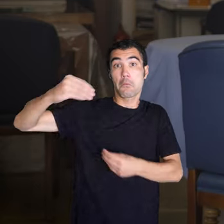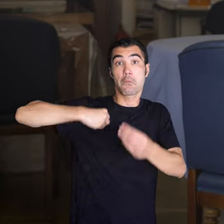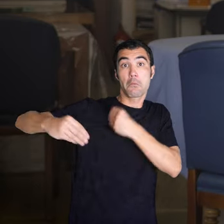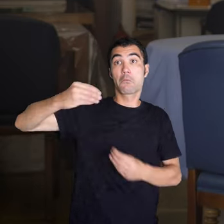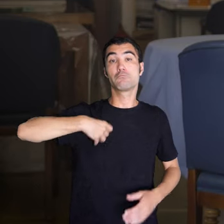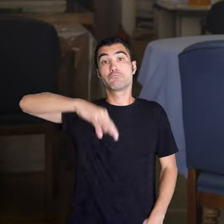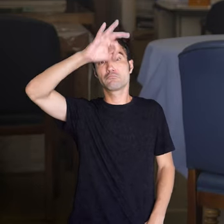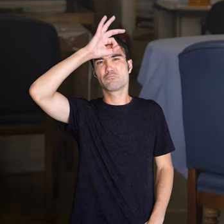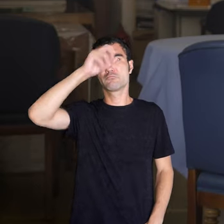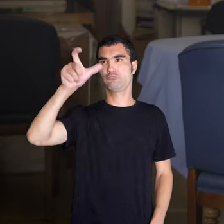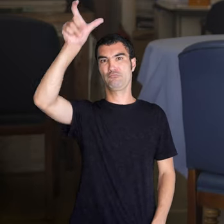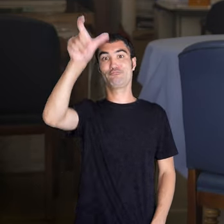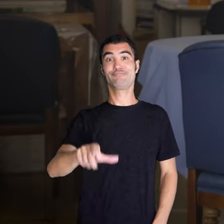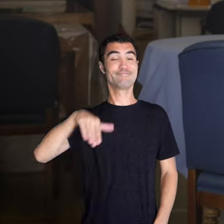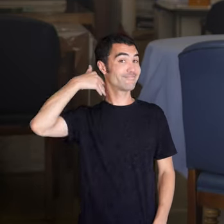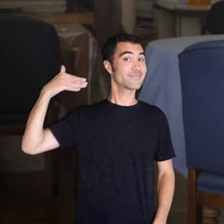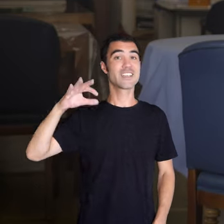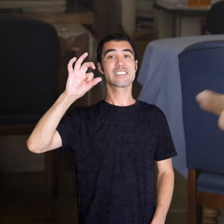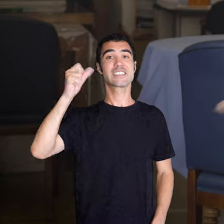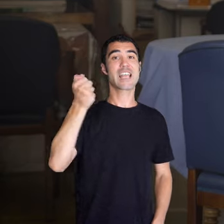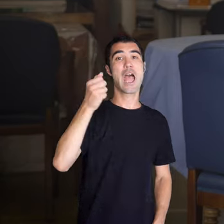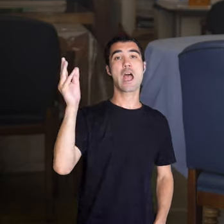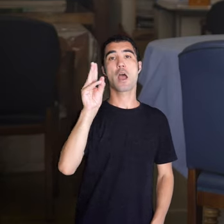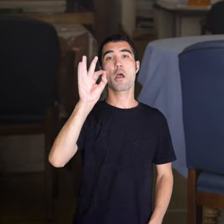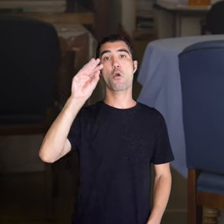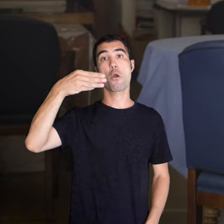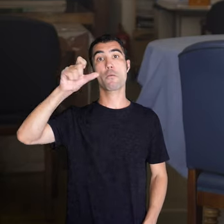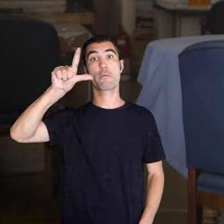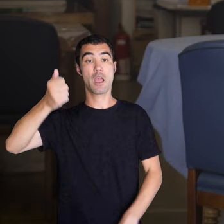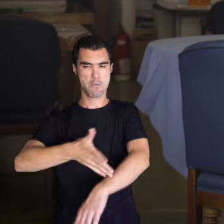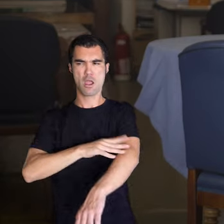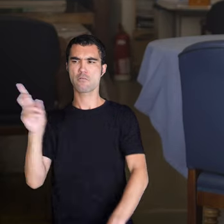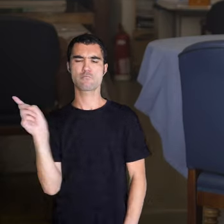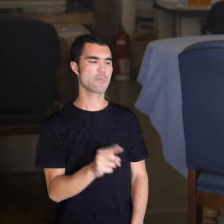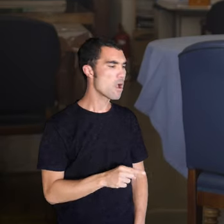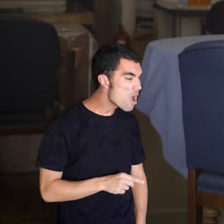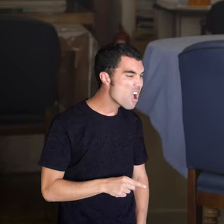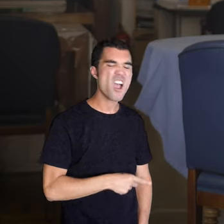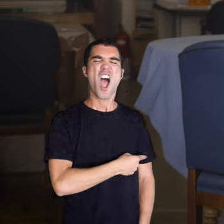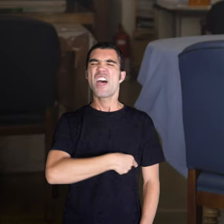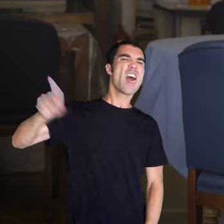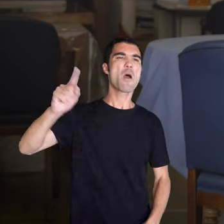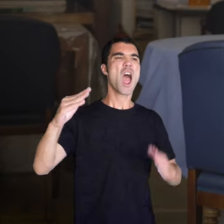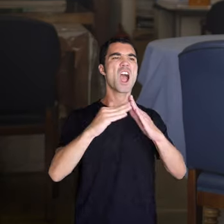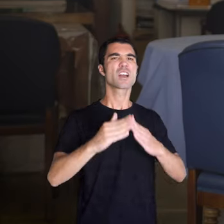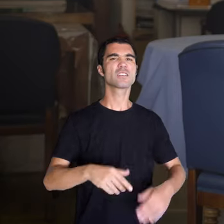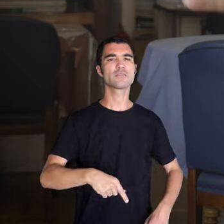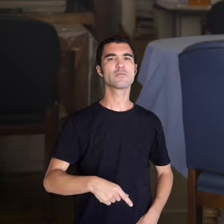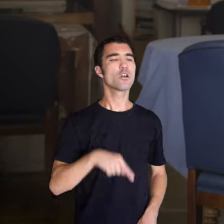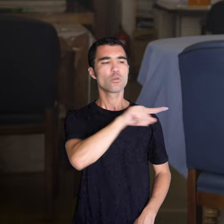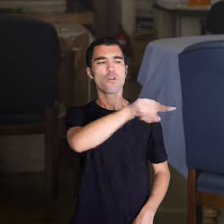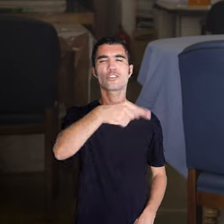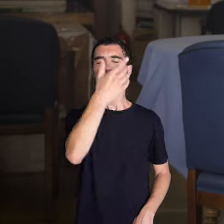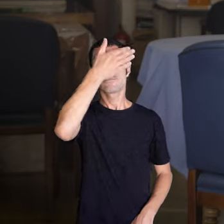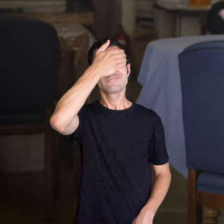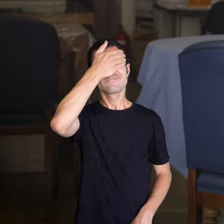i fins que va venir aquell poble, diu, a vinga, anàvem-nos cap a casa vostra. Vosaltres no